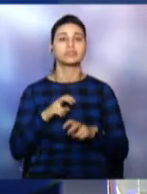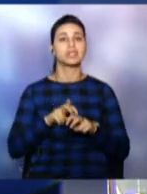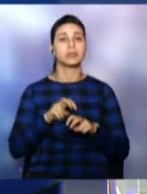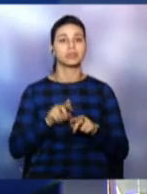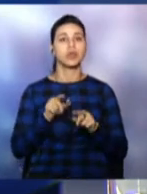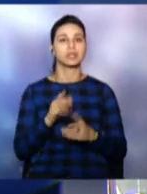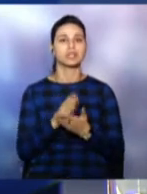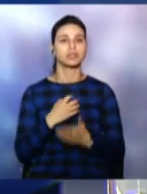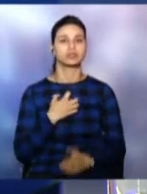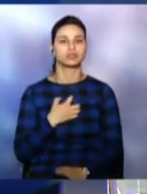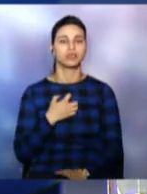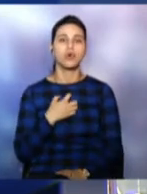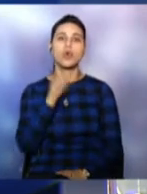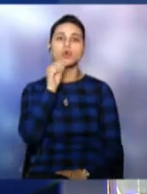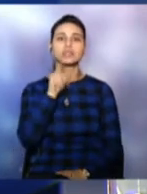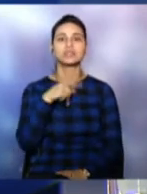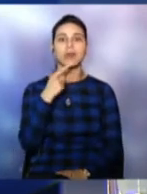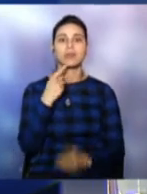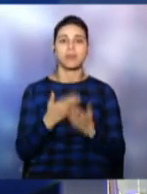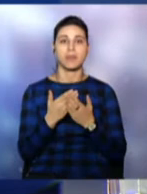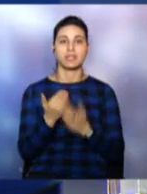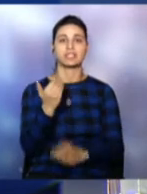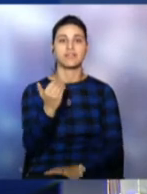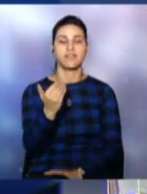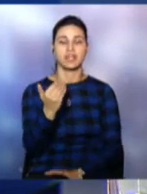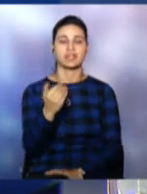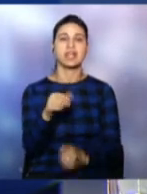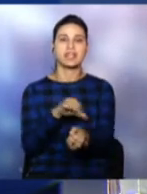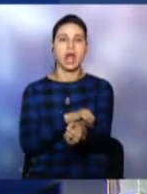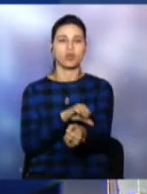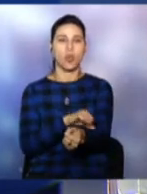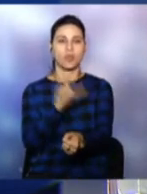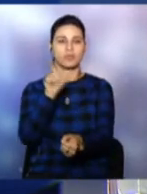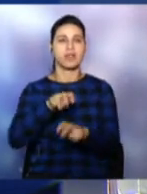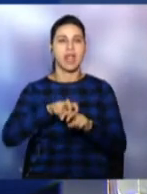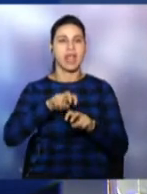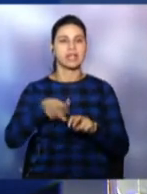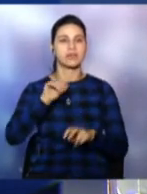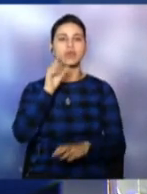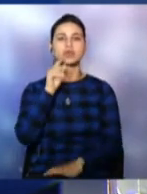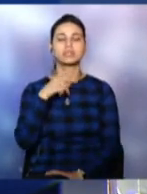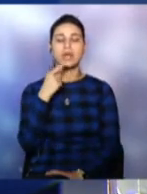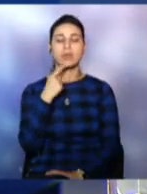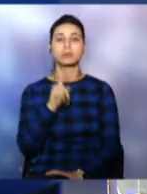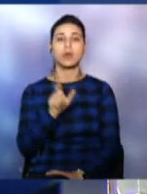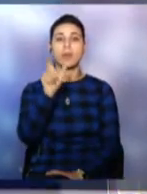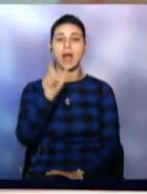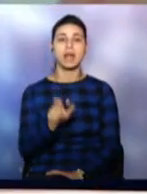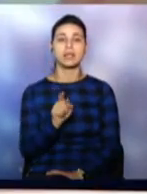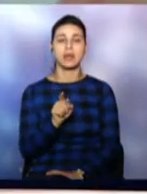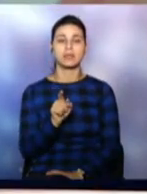თვალსაზრისით ეს არის აქტუალური. როდის ვამბობთ, აი თქვენ ნარკოლოგები, ფსიქიატრები, როდის ამბობთ, რომ